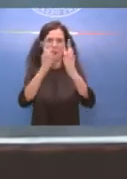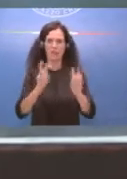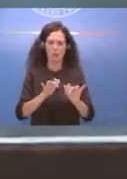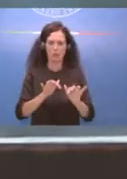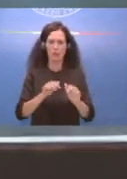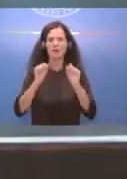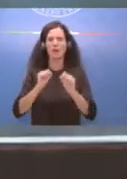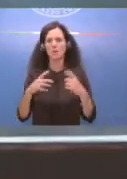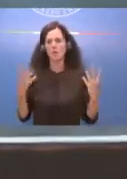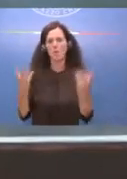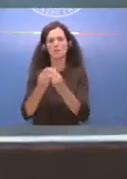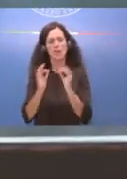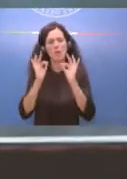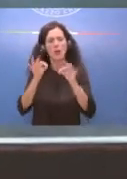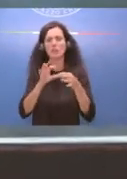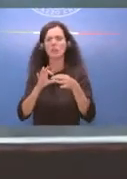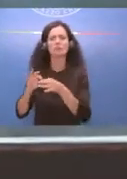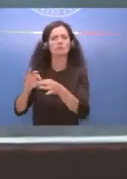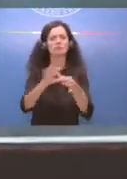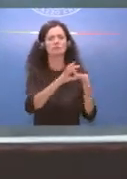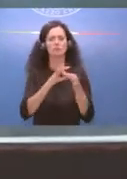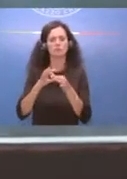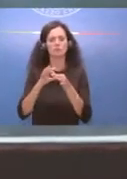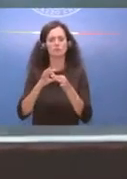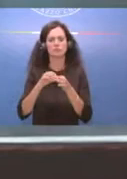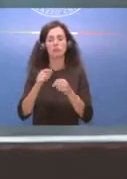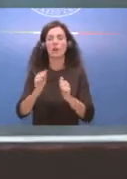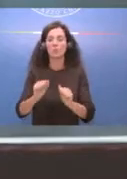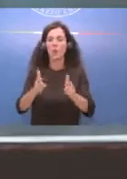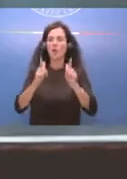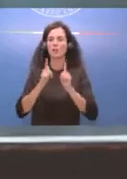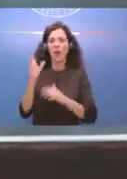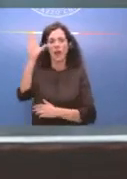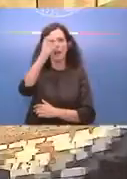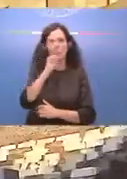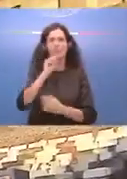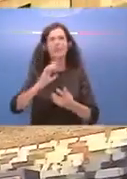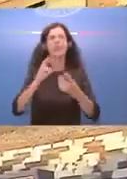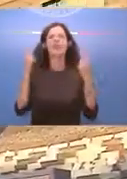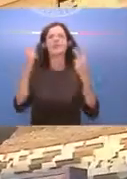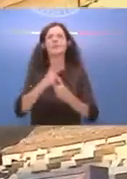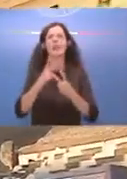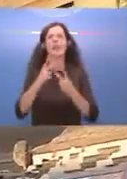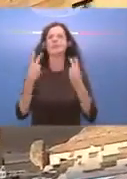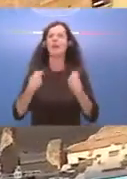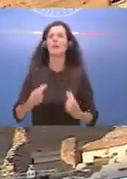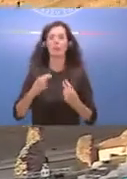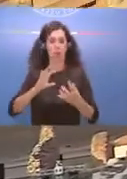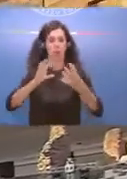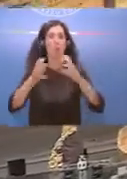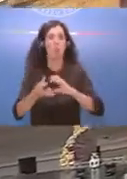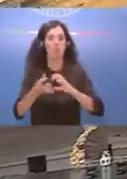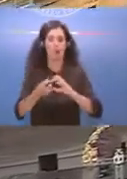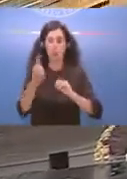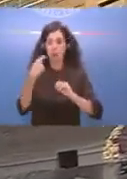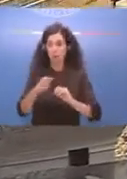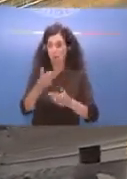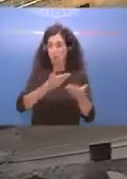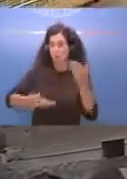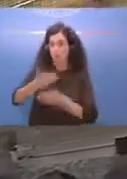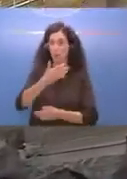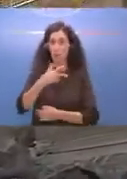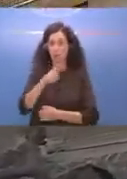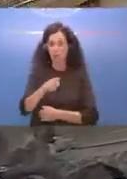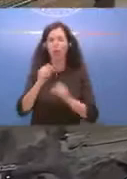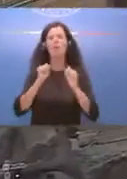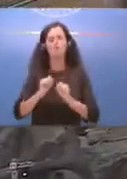di una nuova semantica che ci permetta di capire ed elaborare la complessità dell'area solo così si potrà comprendere appieno l'interdipendenza